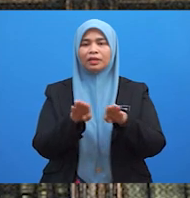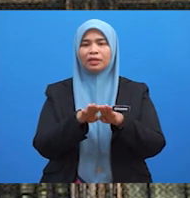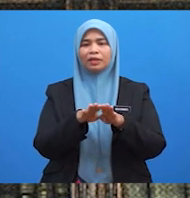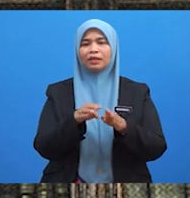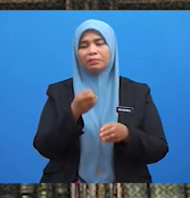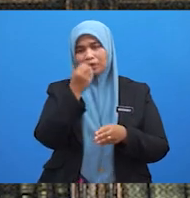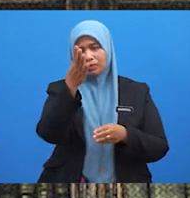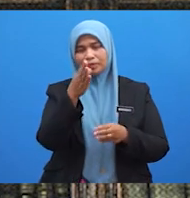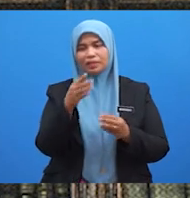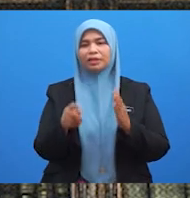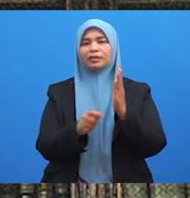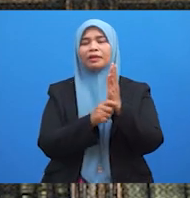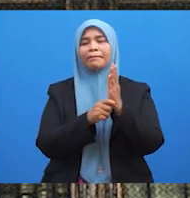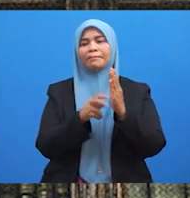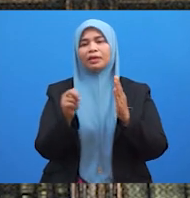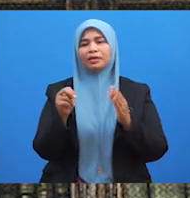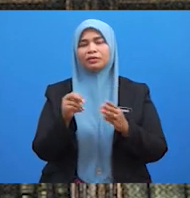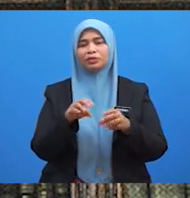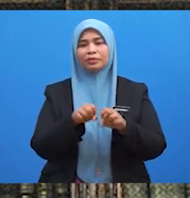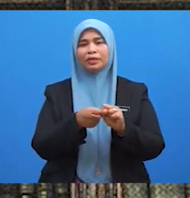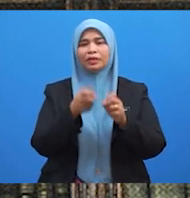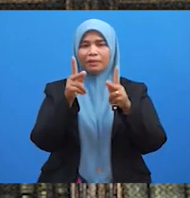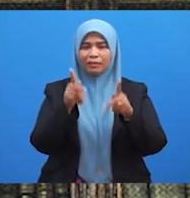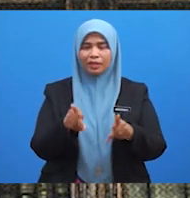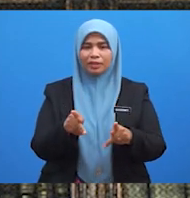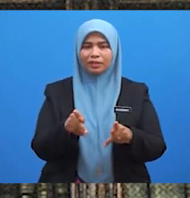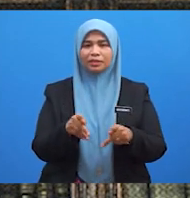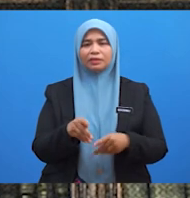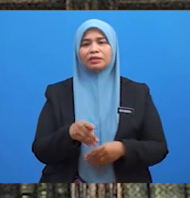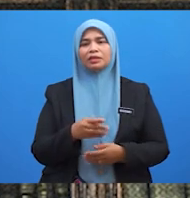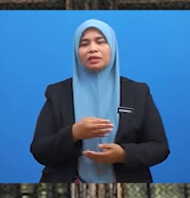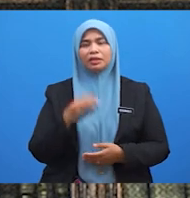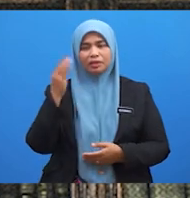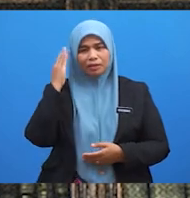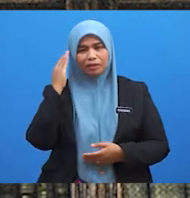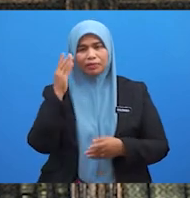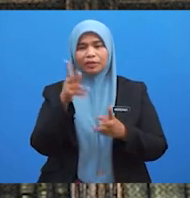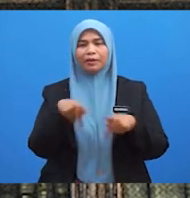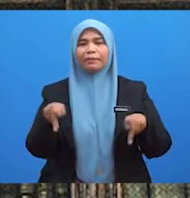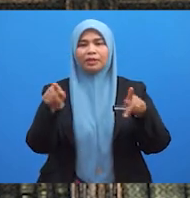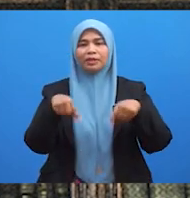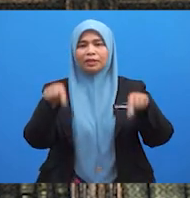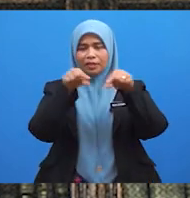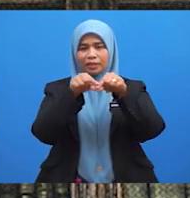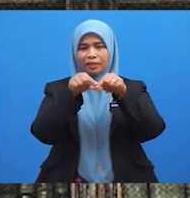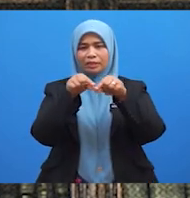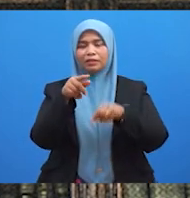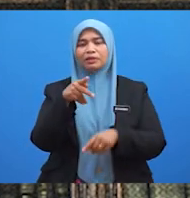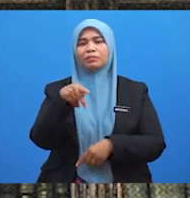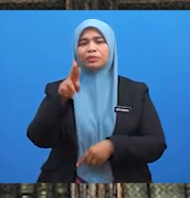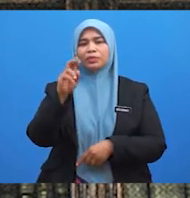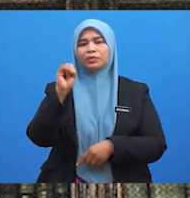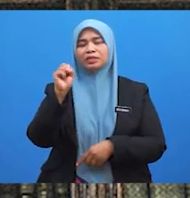maklumat tambahan agar pelajar semua maklum akan kepentingan puisi tradisional